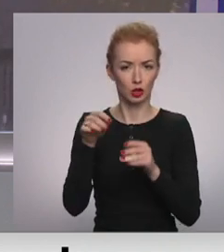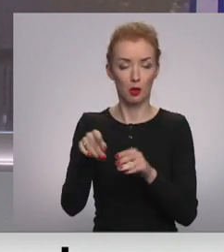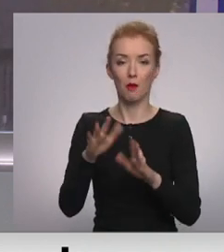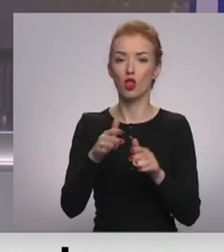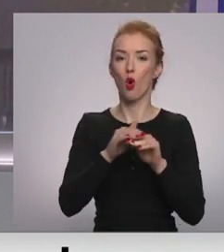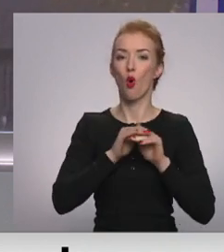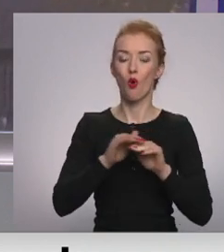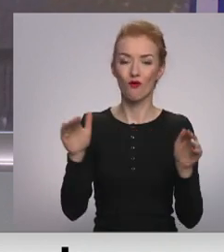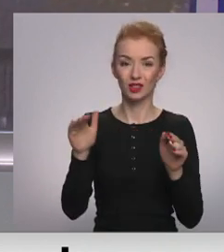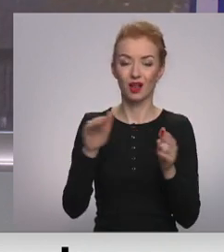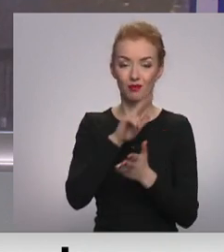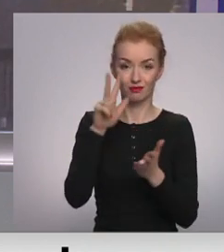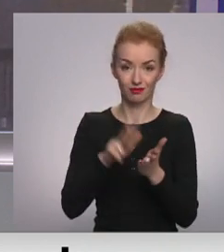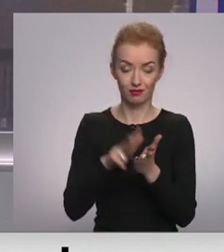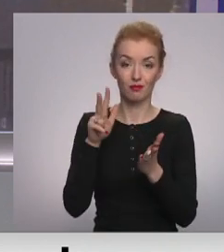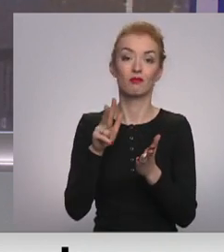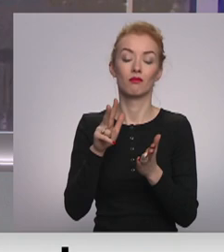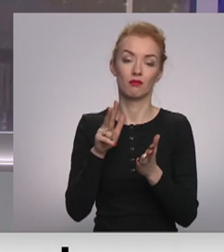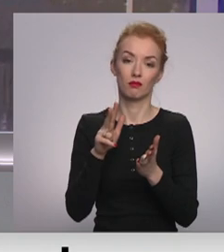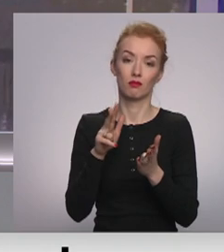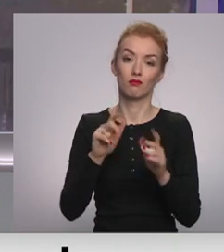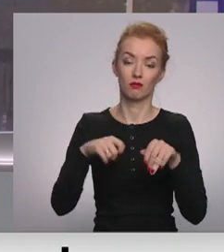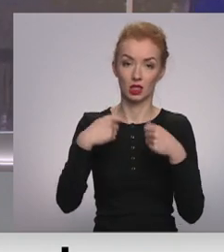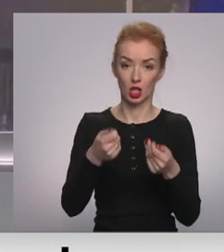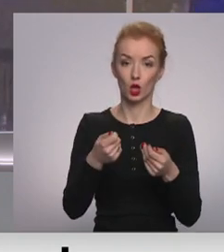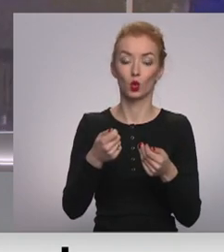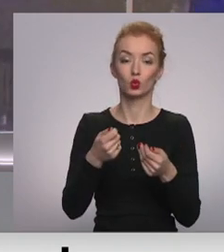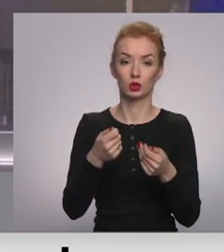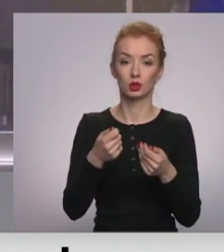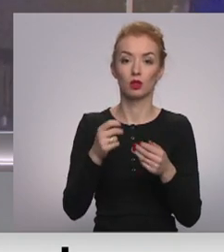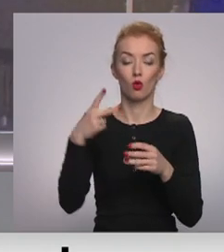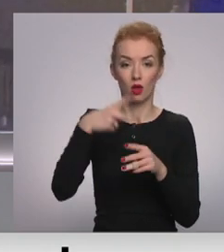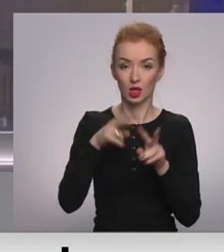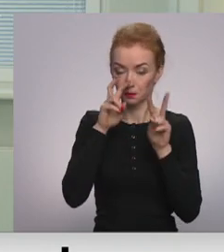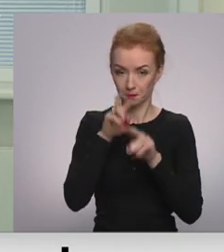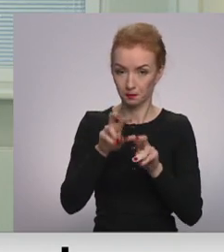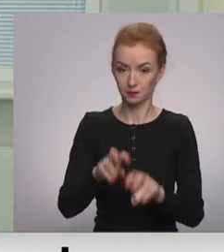ka aizdomīgajā paraugā tiešām ir omikrona sniegusi paraugu sekvencēšanu.